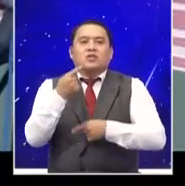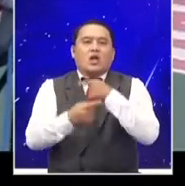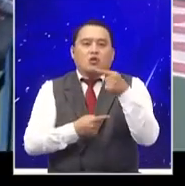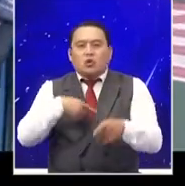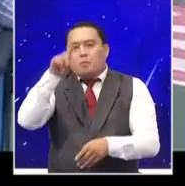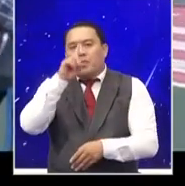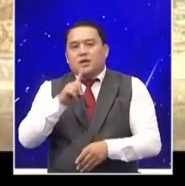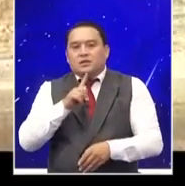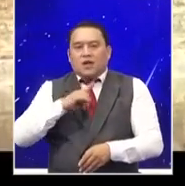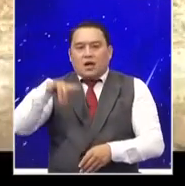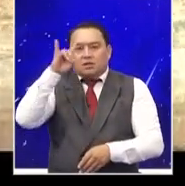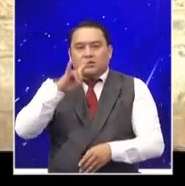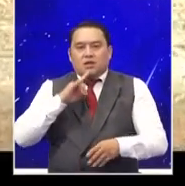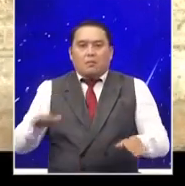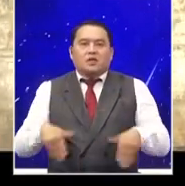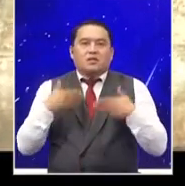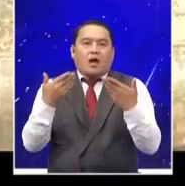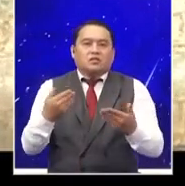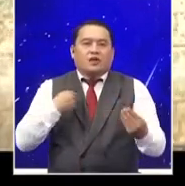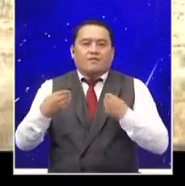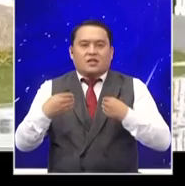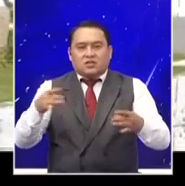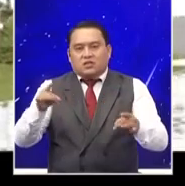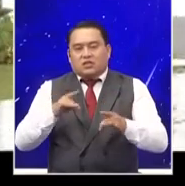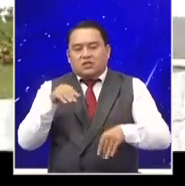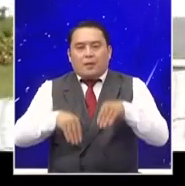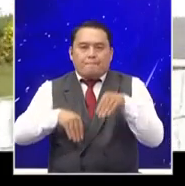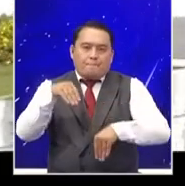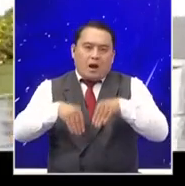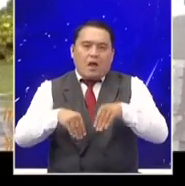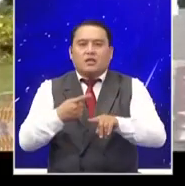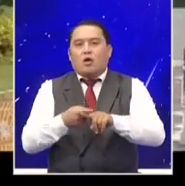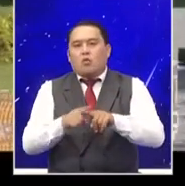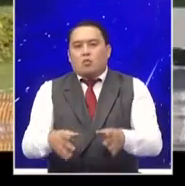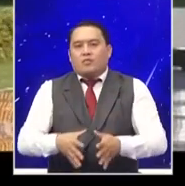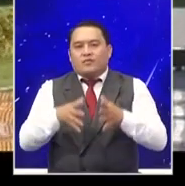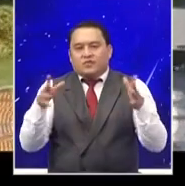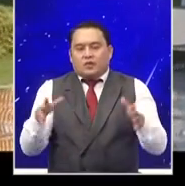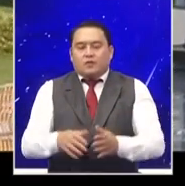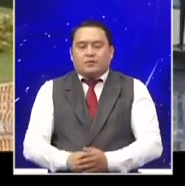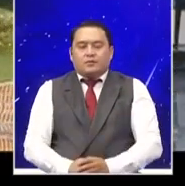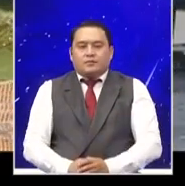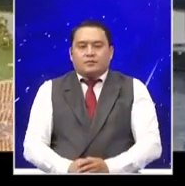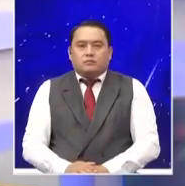следующем месяце театр «Астана Балет» представит спектакли известных казахстанских балетмейстеров для широкой публики.